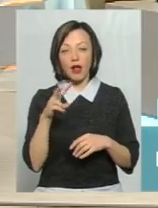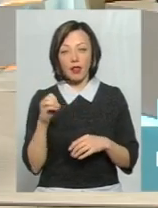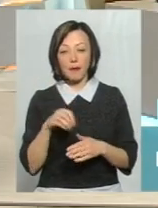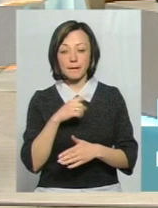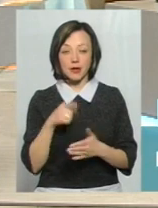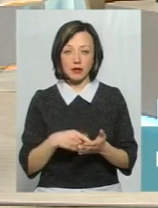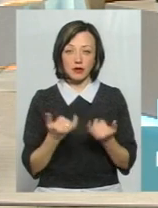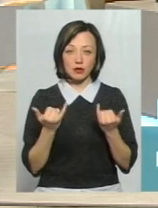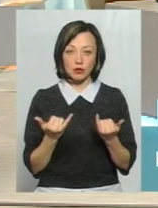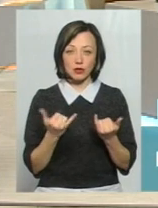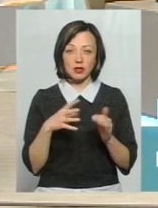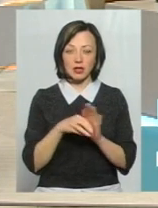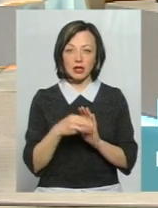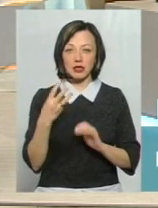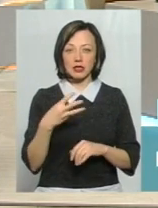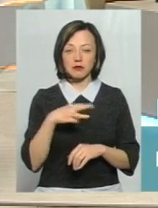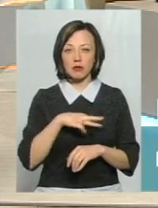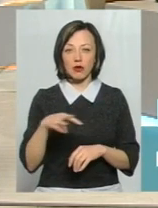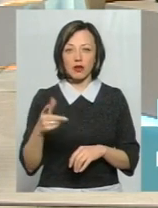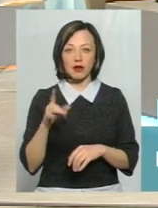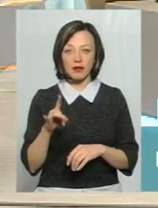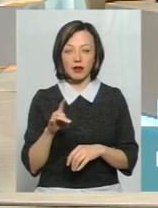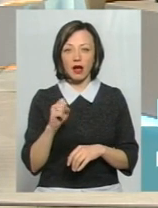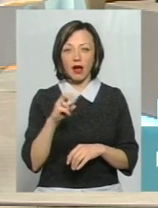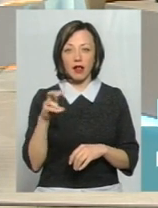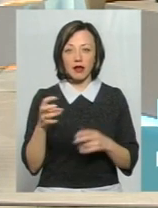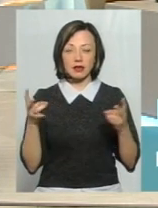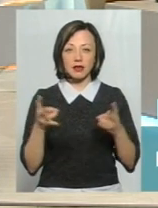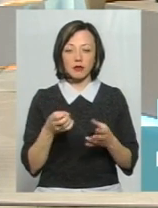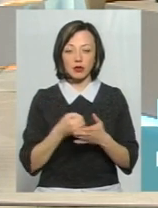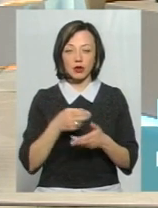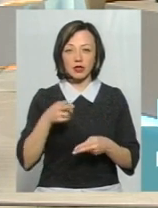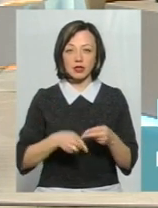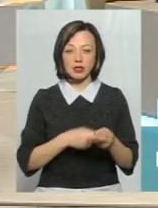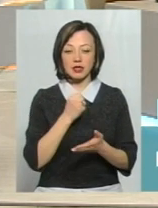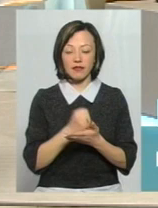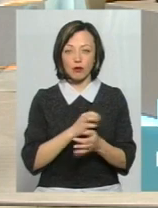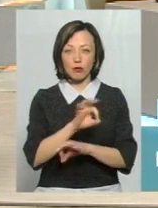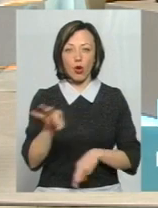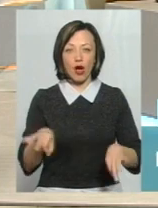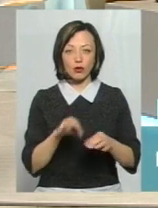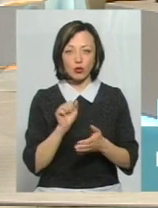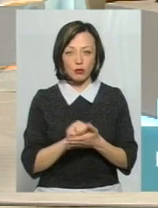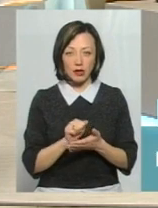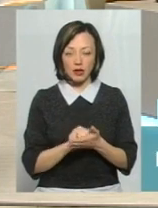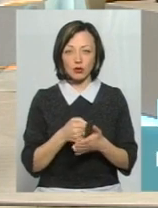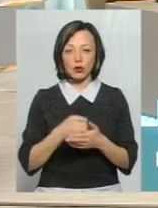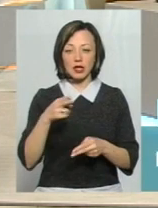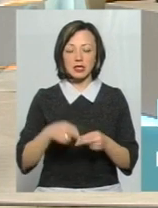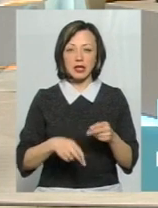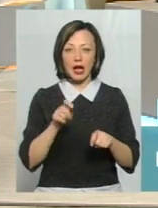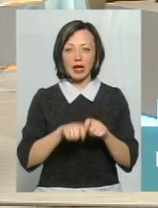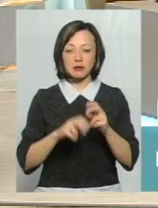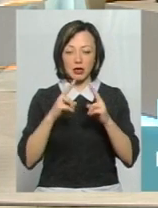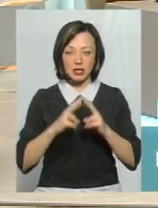ми сьогодні поклали 30 мільйонів там гривень, але до цього треба до кінця завершити проєктну кошторисну документацію, до кінця завершити